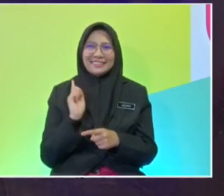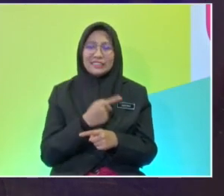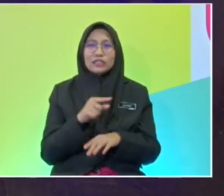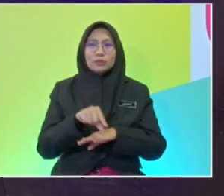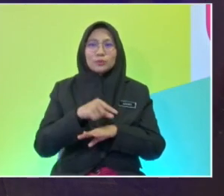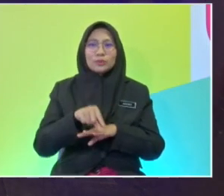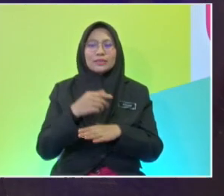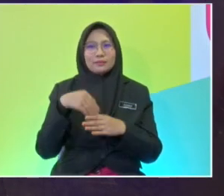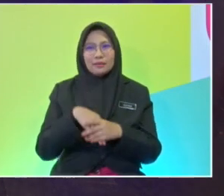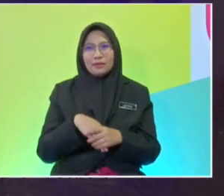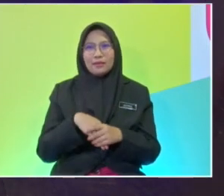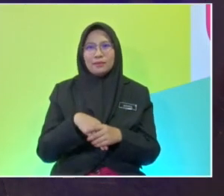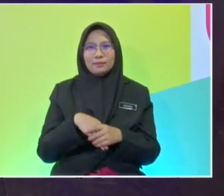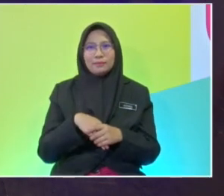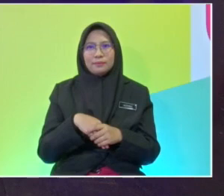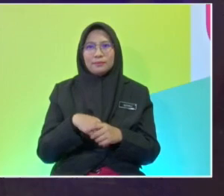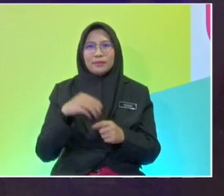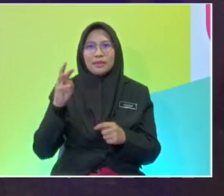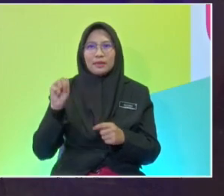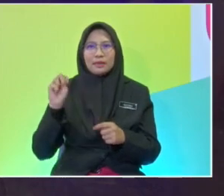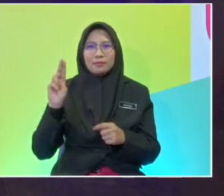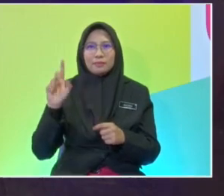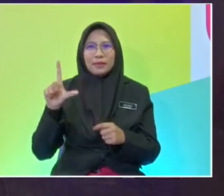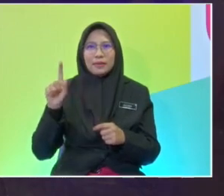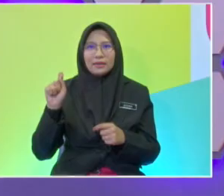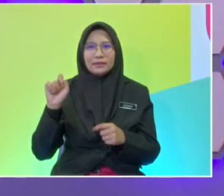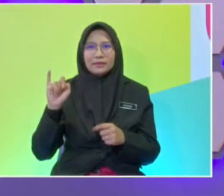dalam membina ilmu matematika